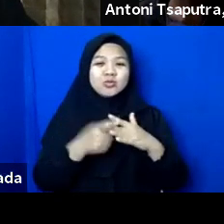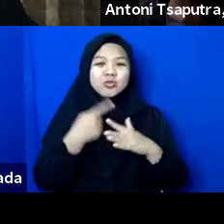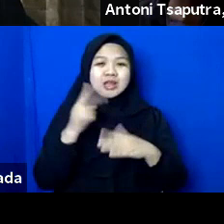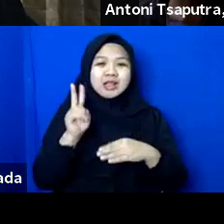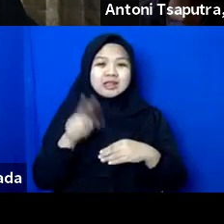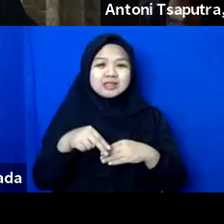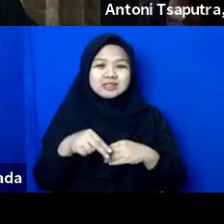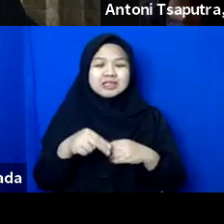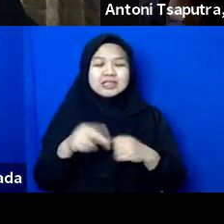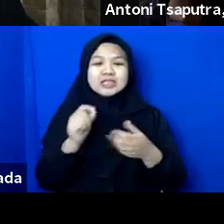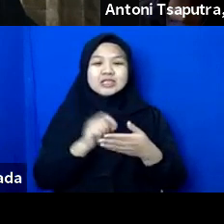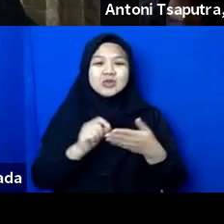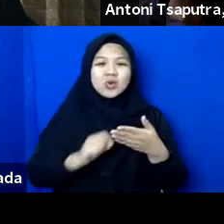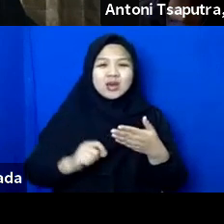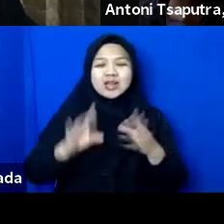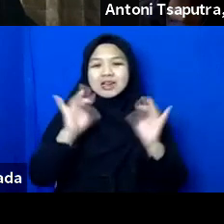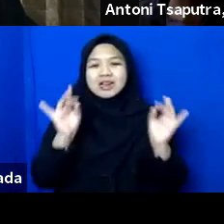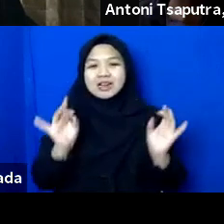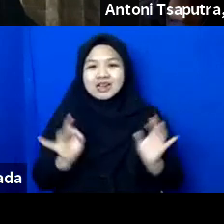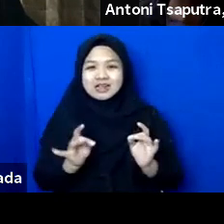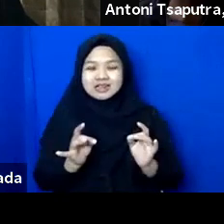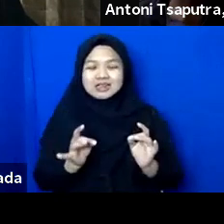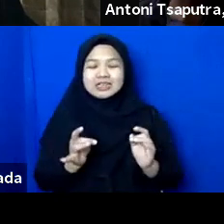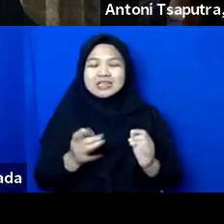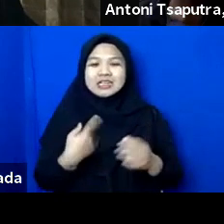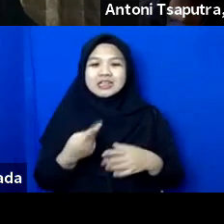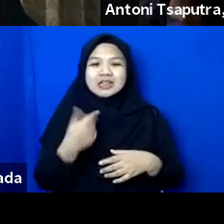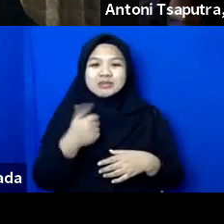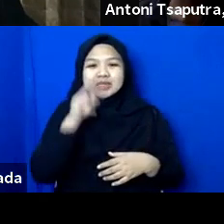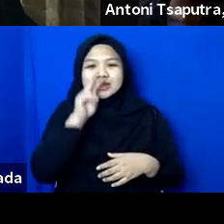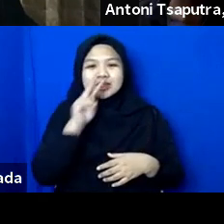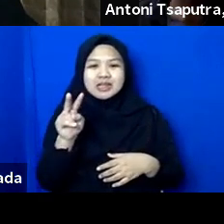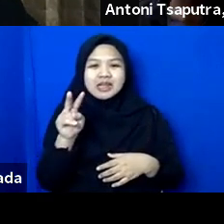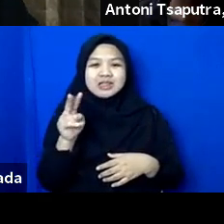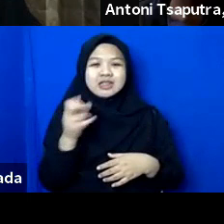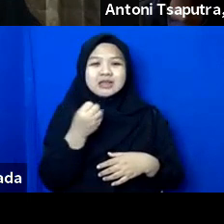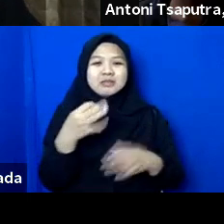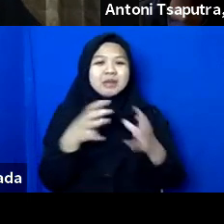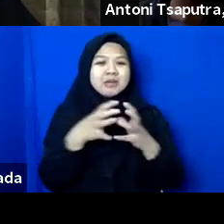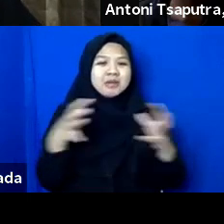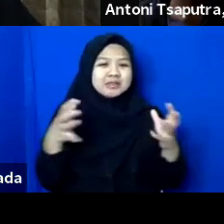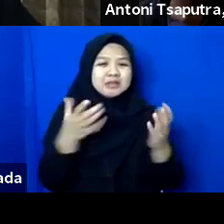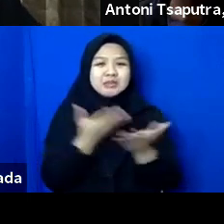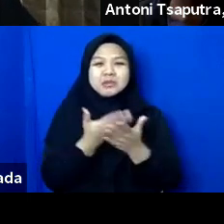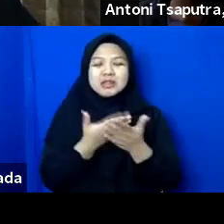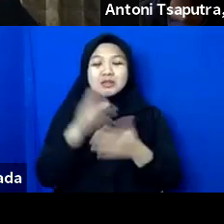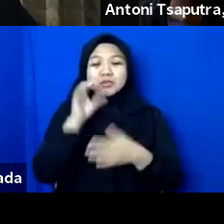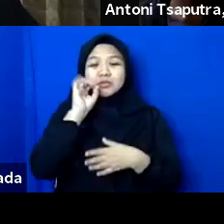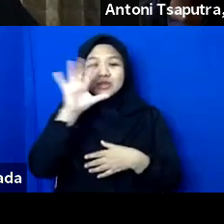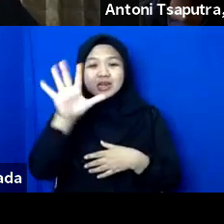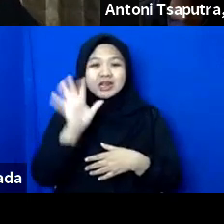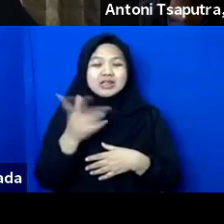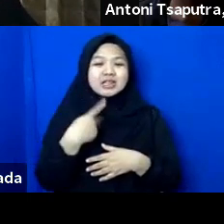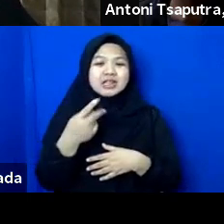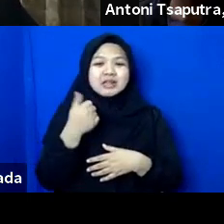lagi sekolah-sekolah dan lain lain kita bisa lihat nih Berapa banyak juga permintaan pemutaran gitu nanti